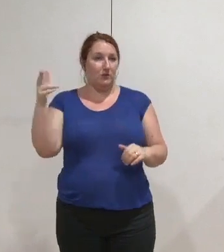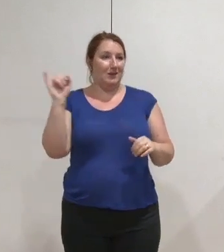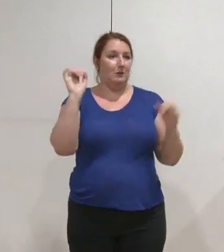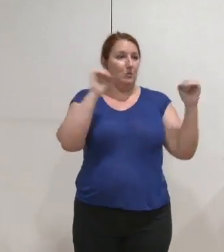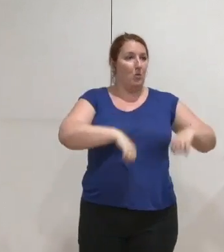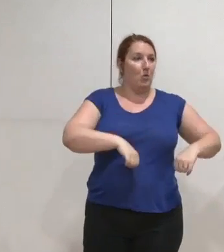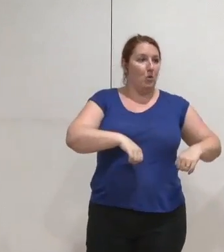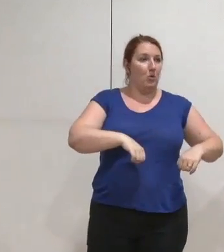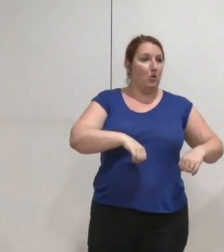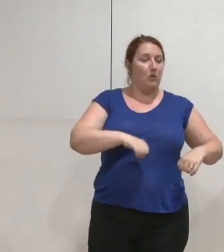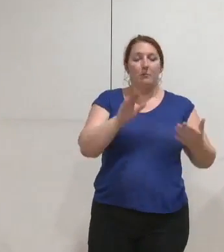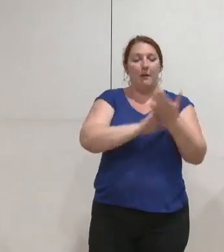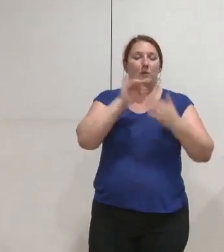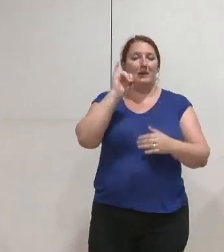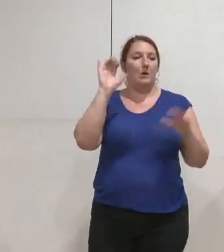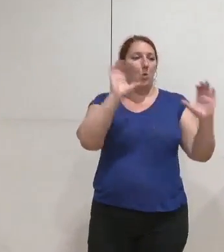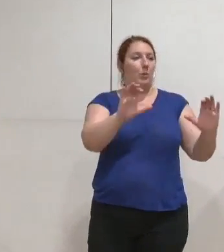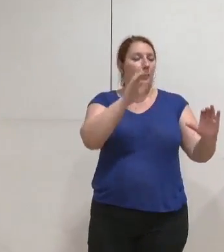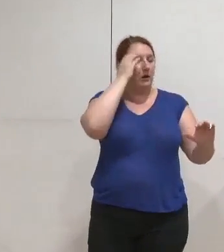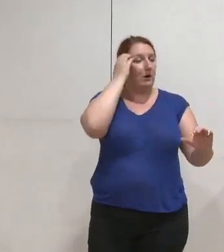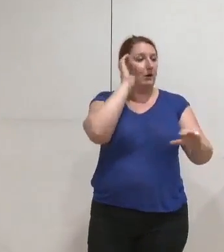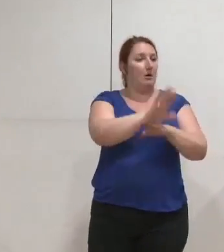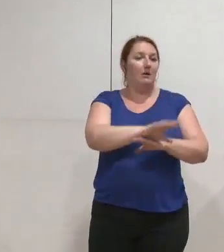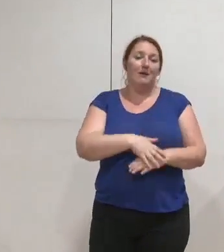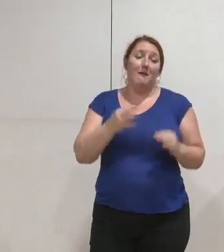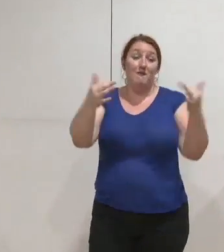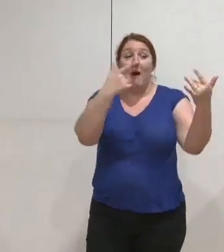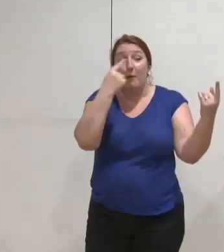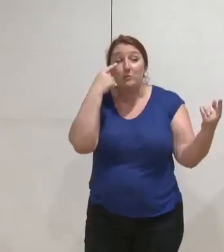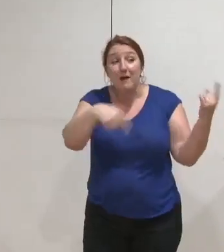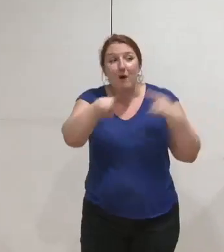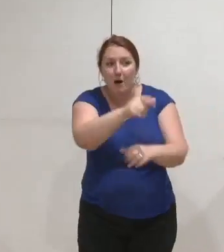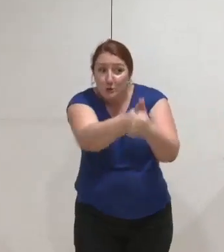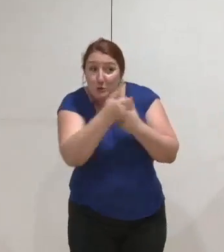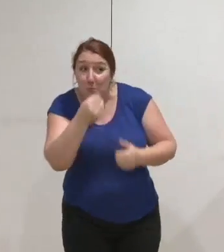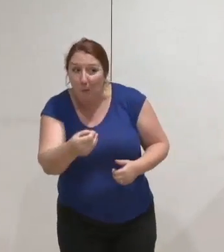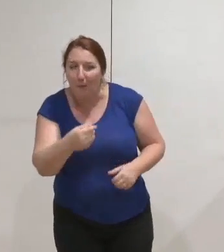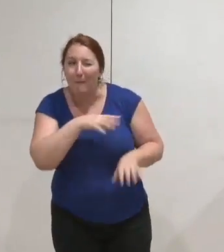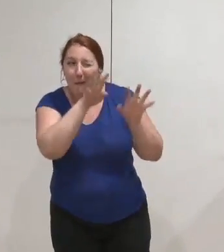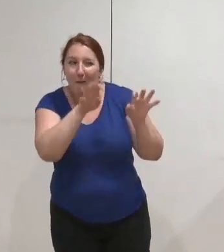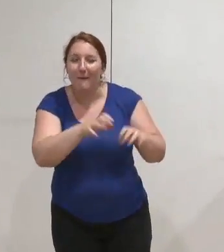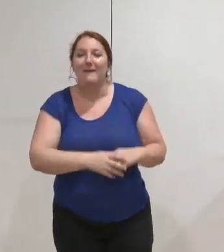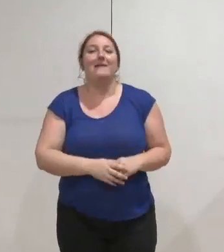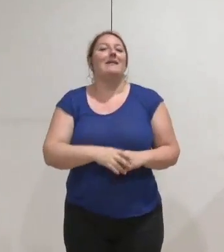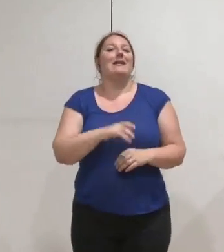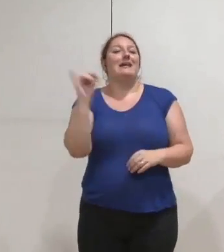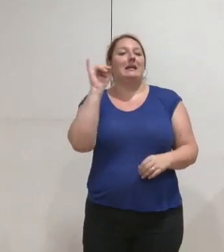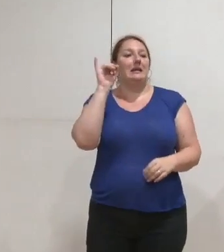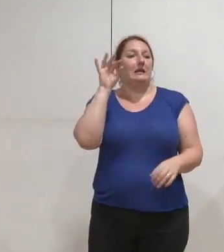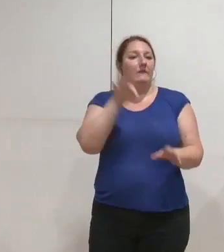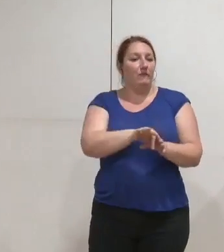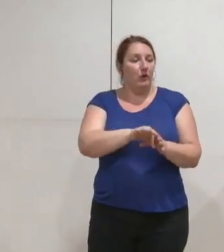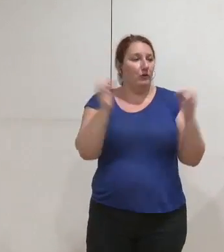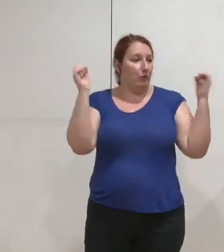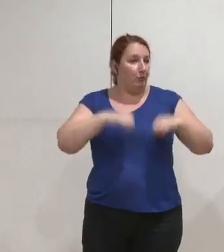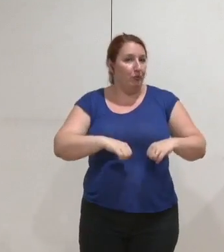vote pour qui vote contre pardon cétait une subtilité pour voir si vous suivez qui V qui vote pour rassemblement